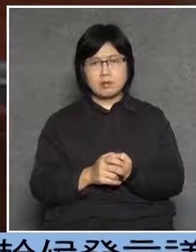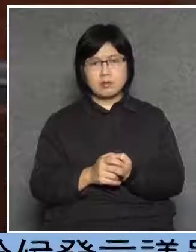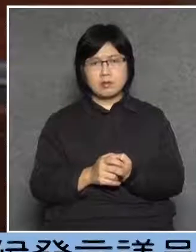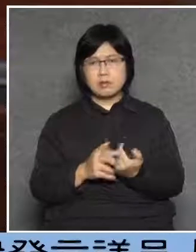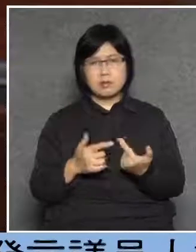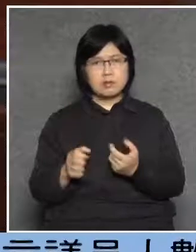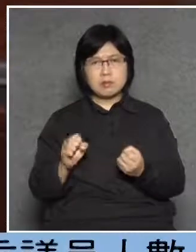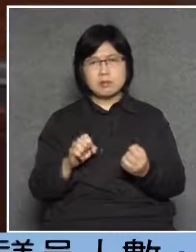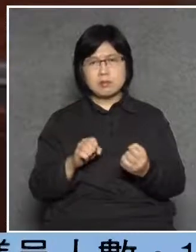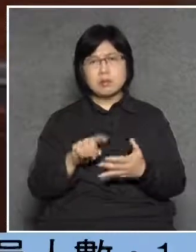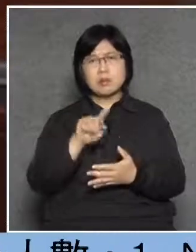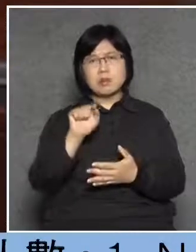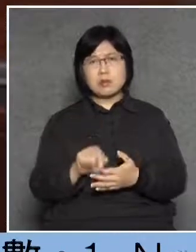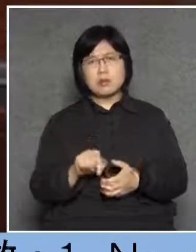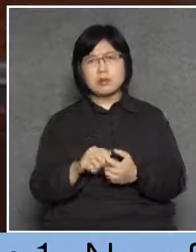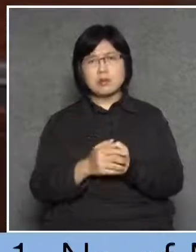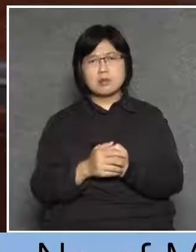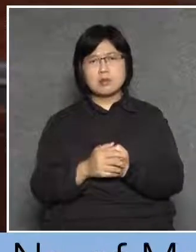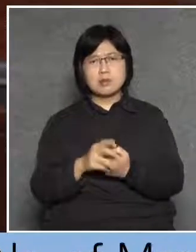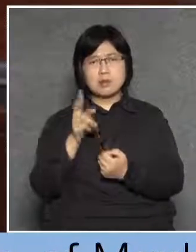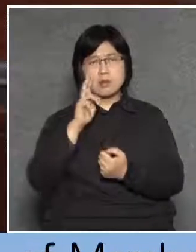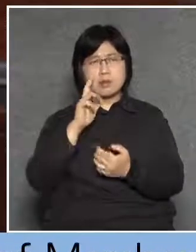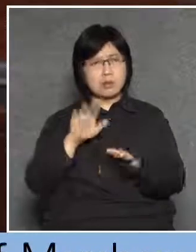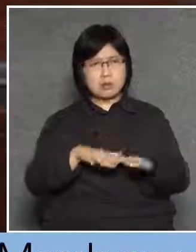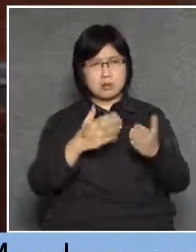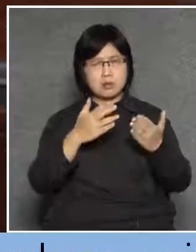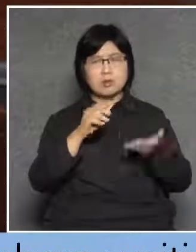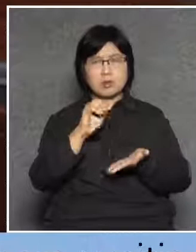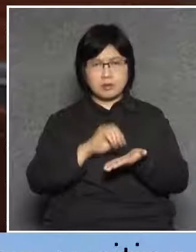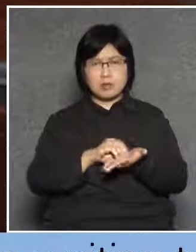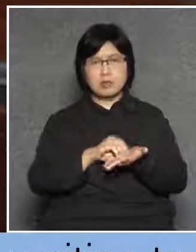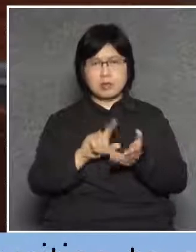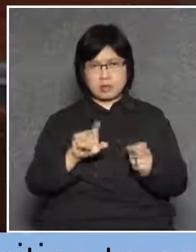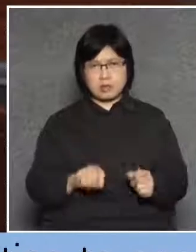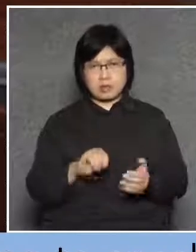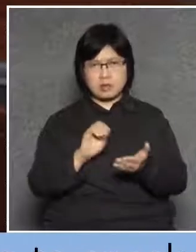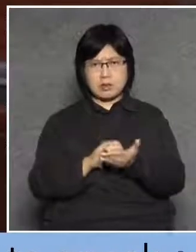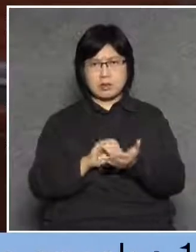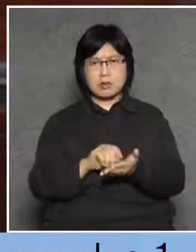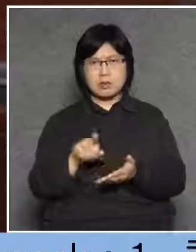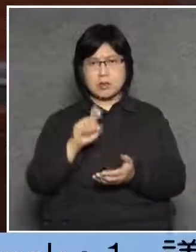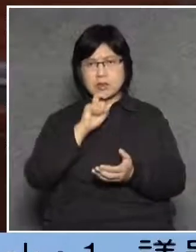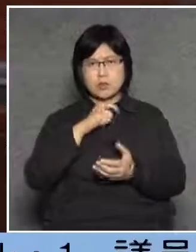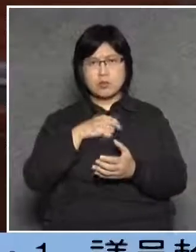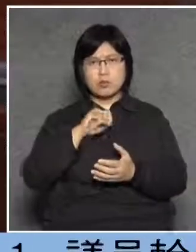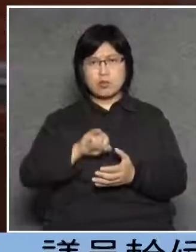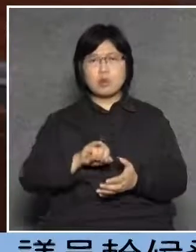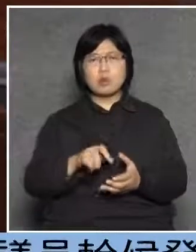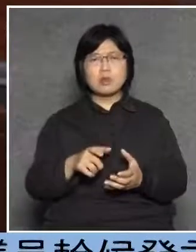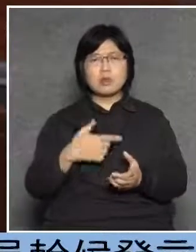论这个问题，其实正如我开始的时候的定性的定义，既然是一个毒瘤就要铲除，